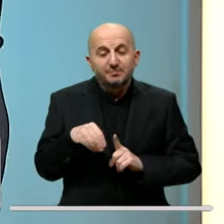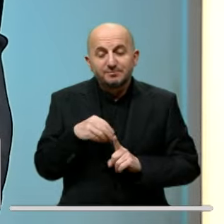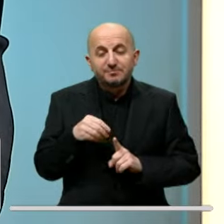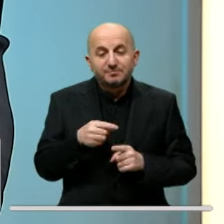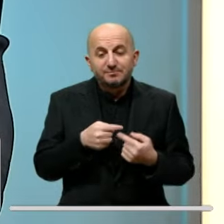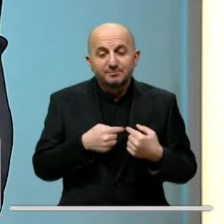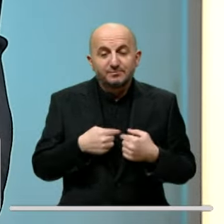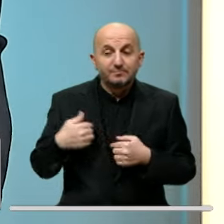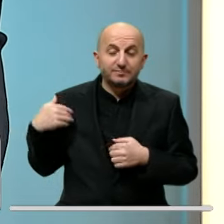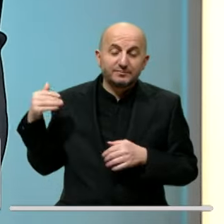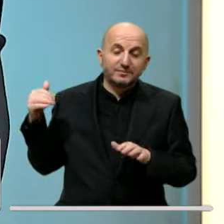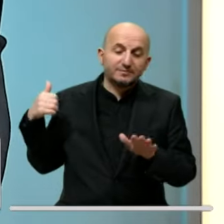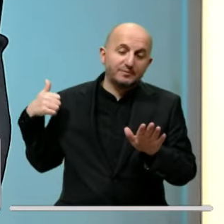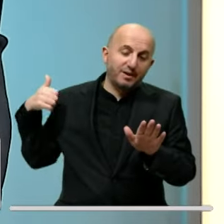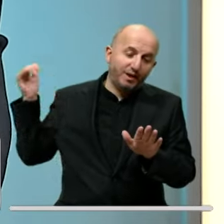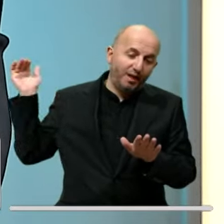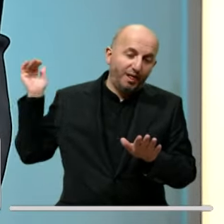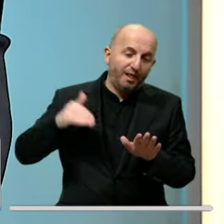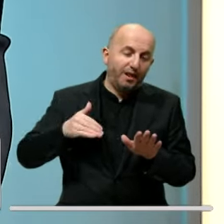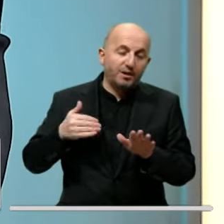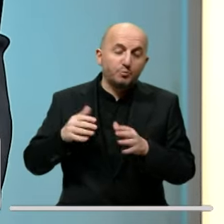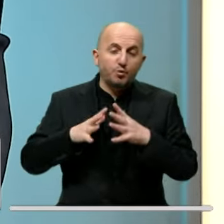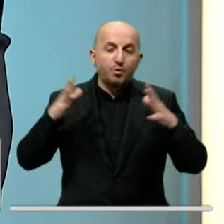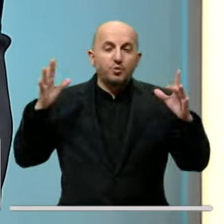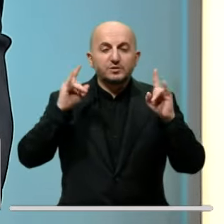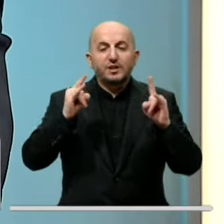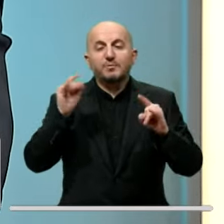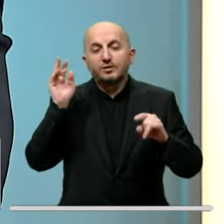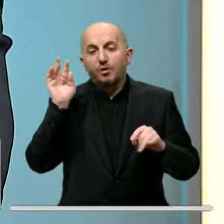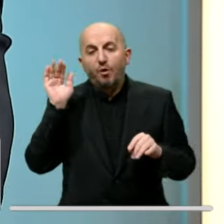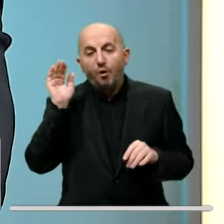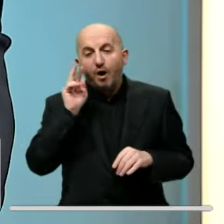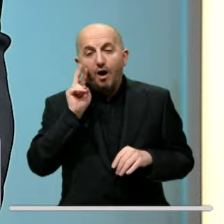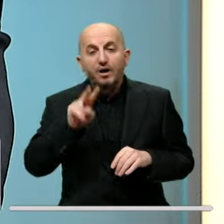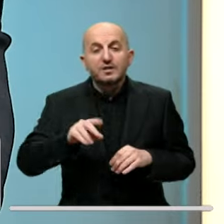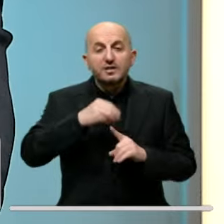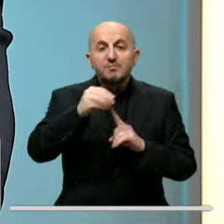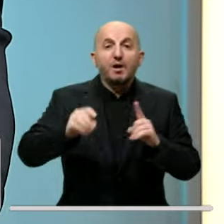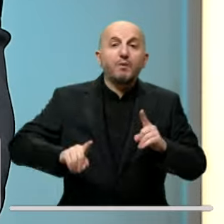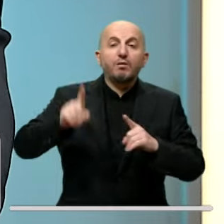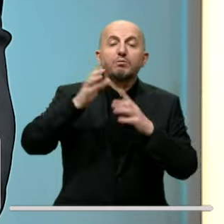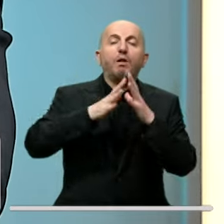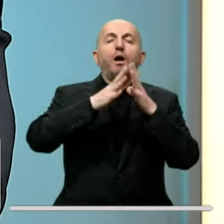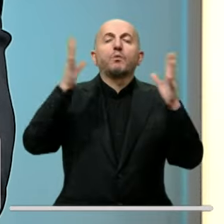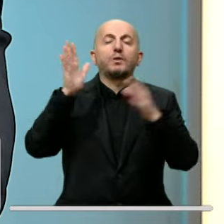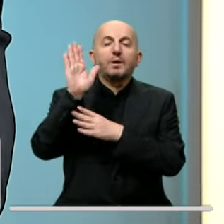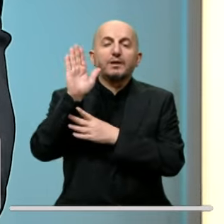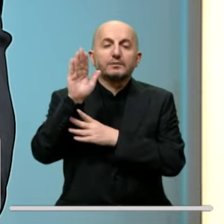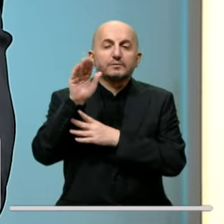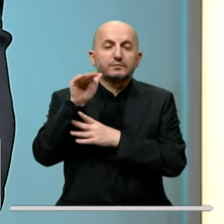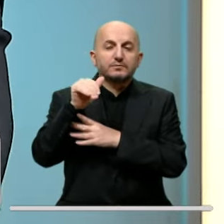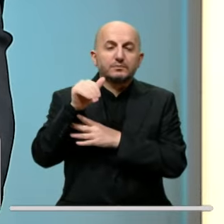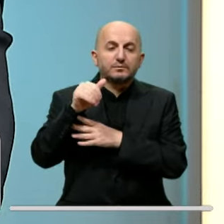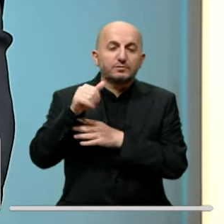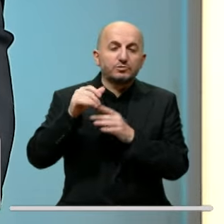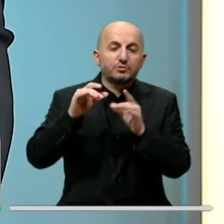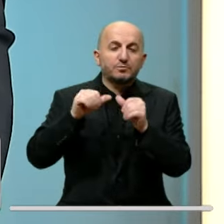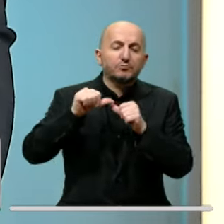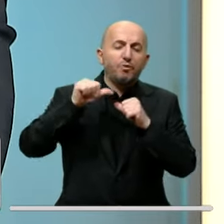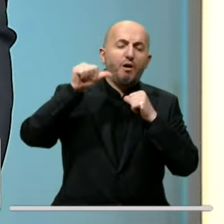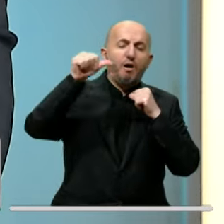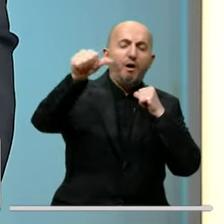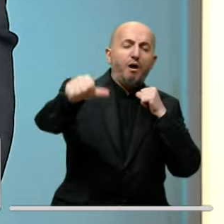geldik geriden, bazı büyük camilerde görüyoruz böyle. İmam Allahu Ekber dedi, rüküye gitti. Biz ama caminin ta gerisindeyiz.